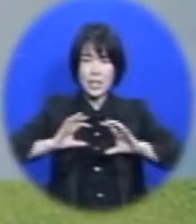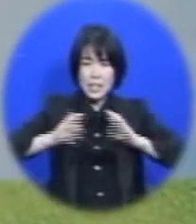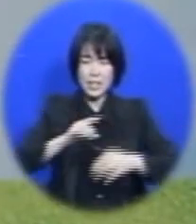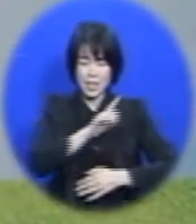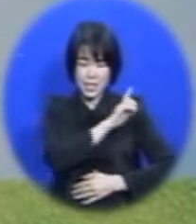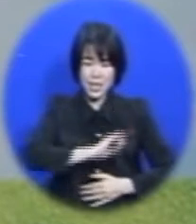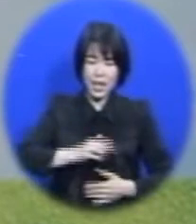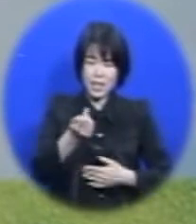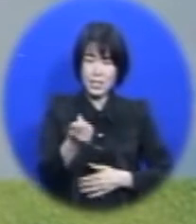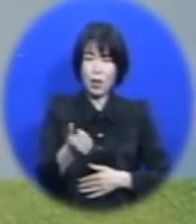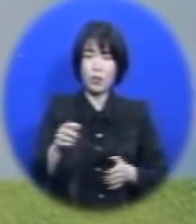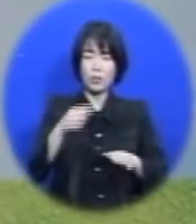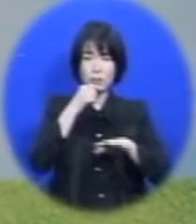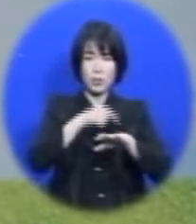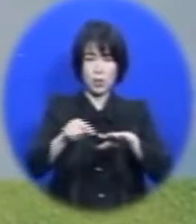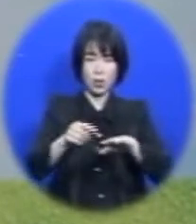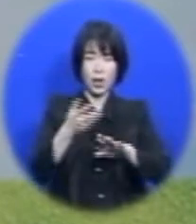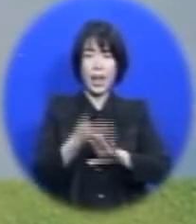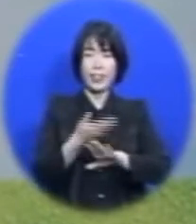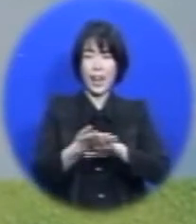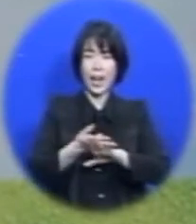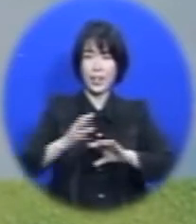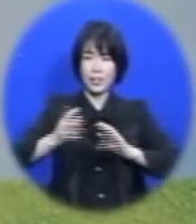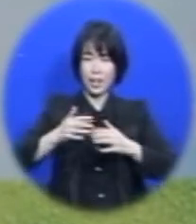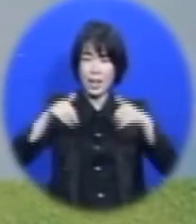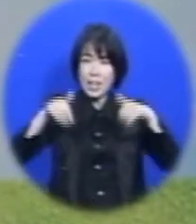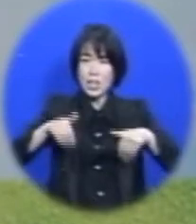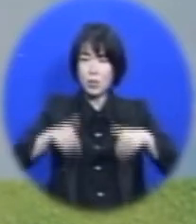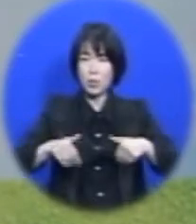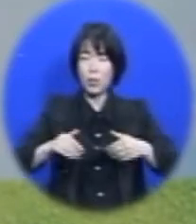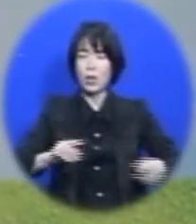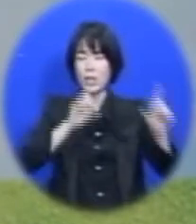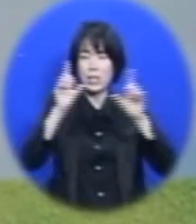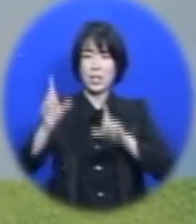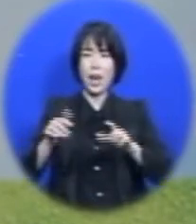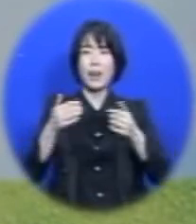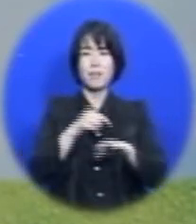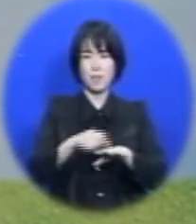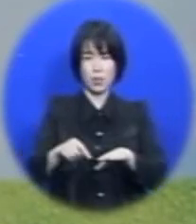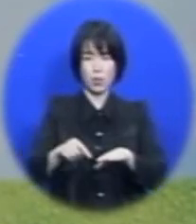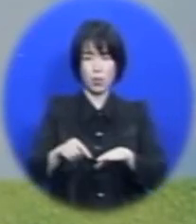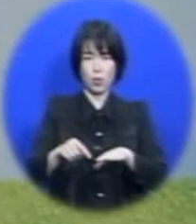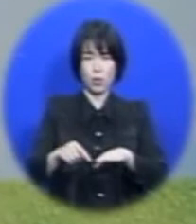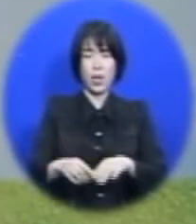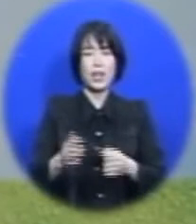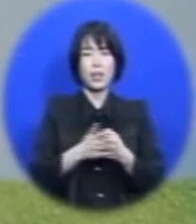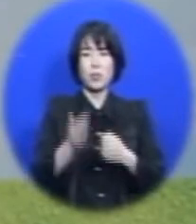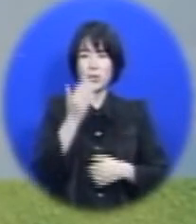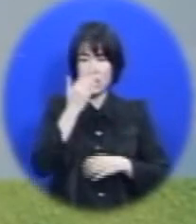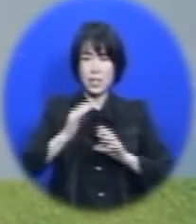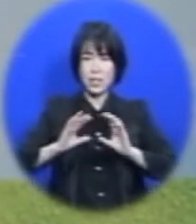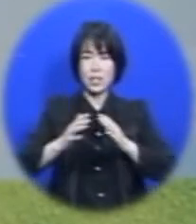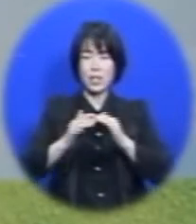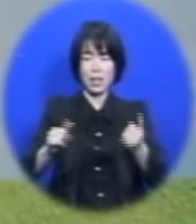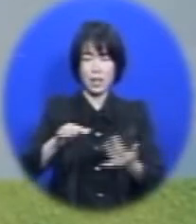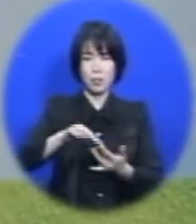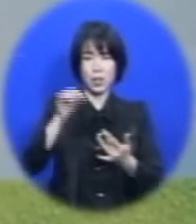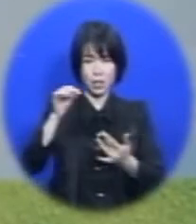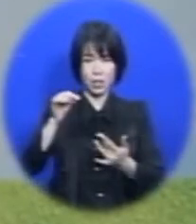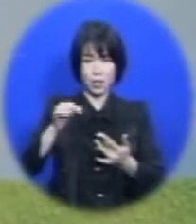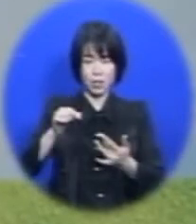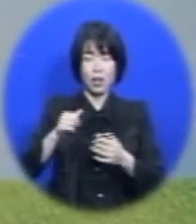민족, 그것도 다른 나라에 종살이하던 민족, 그래서 하나님이 이스라엘 백성을 택하셨다는 겁니다.